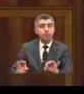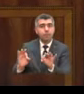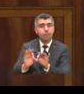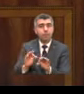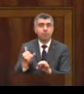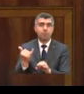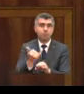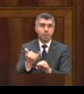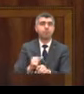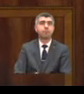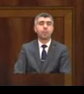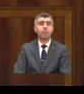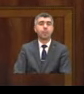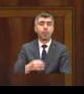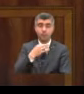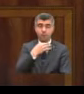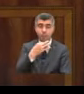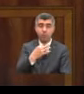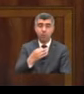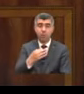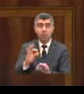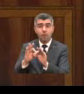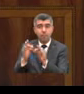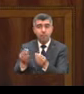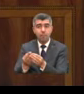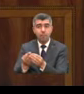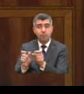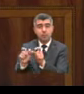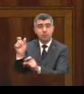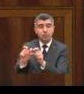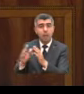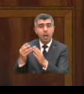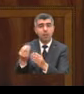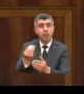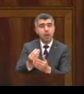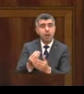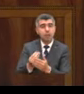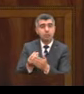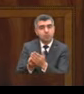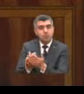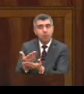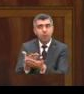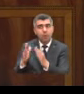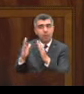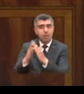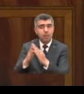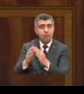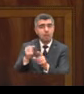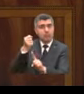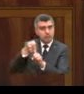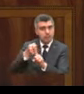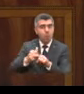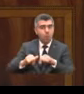اللي من حضرة من الأسر، ونتكلموا على الأطفال في الشارع، ونقولوا على أنهم على الرغم من المجهودات اللي كتقوموا بها، ما غنكروش أن الوزارة كتقوم بمجهودات